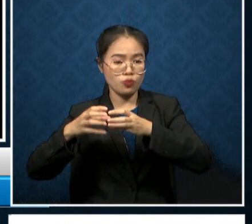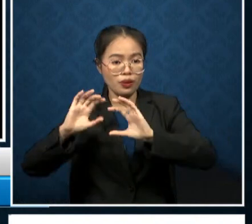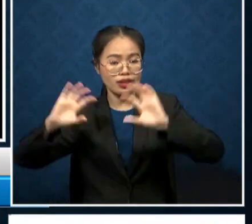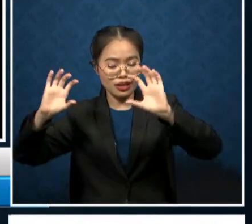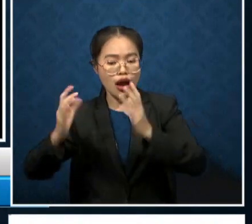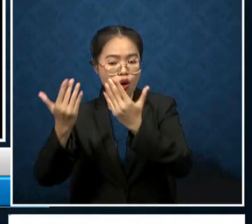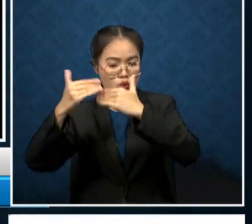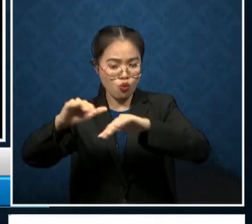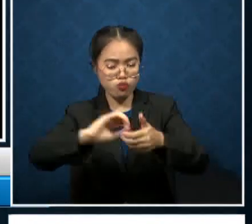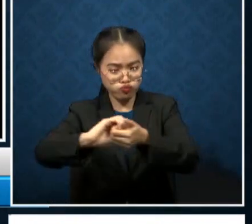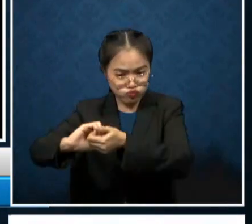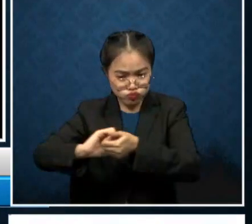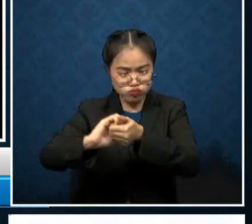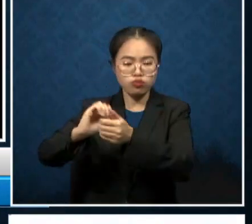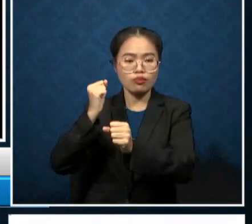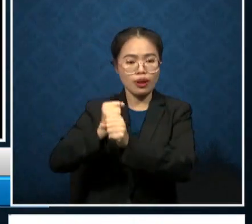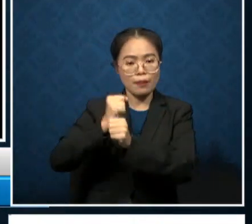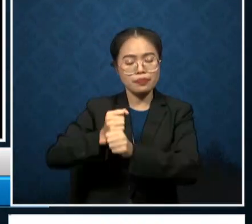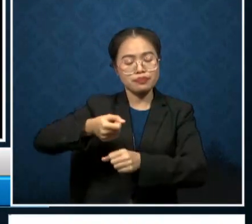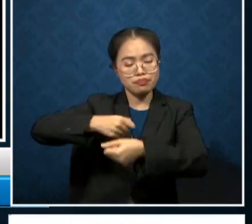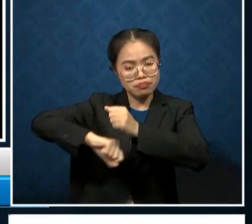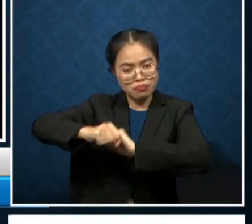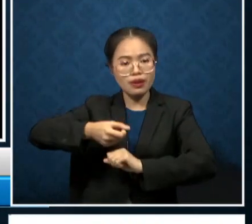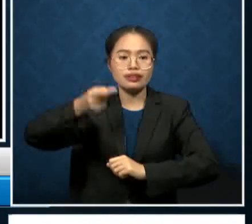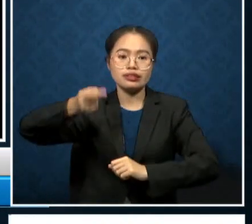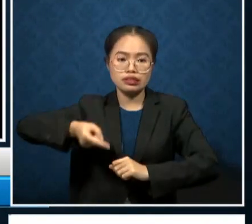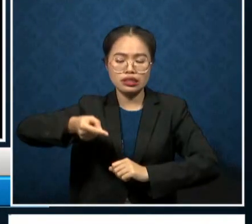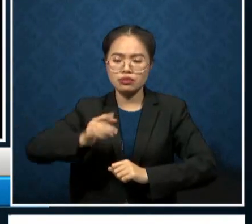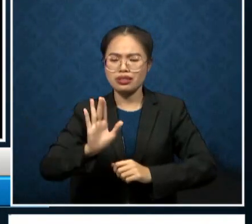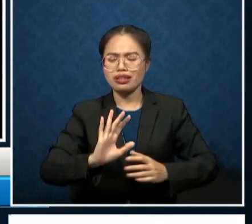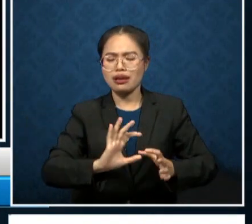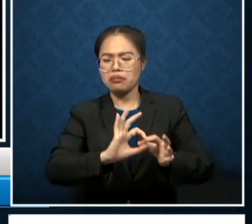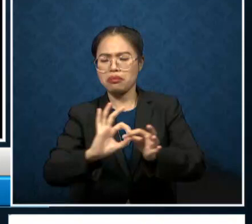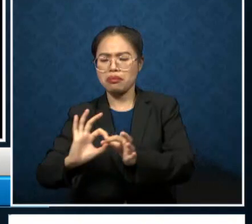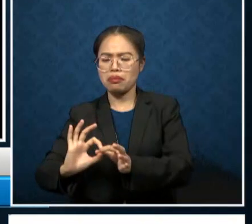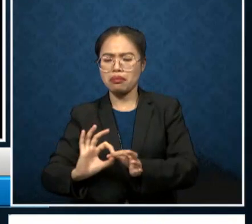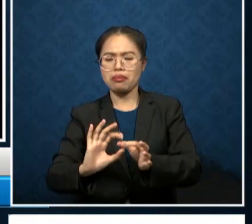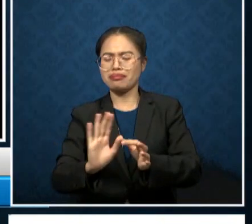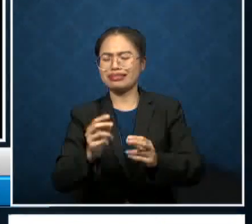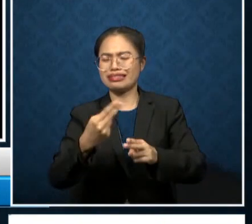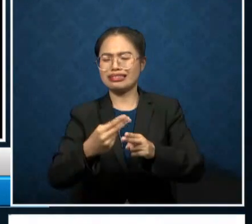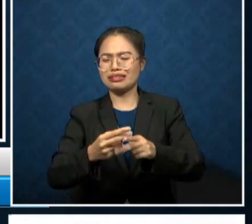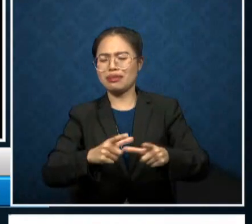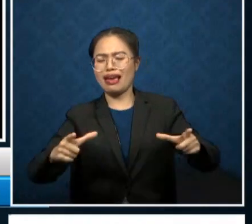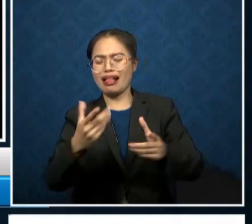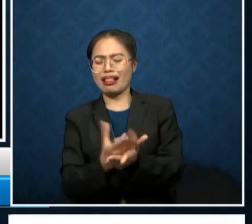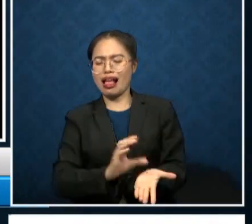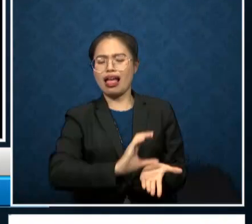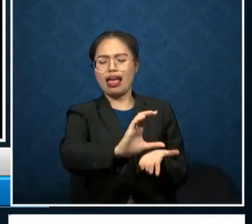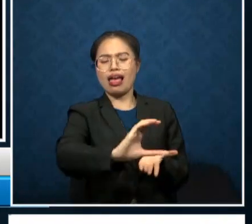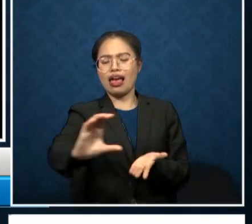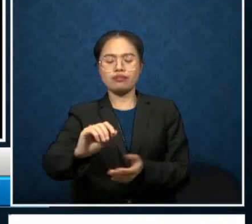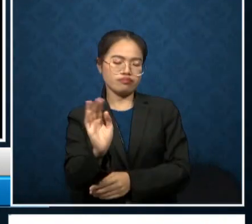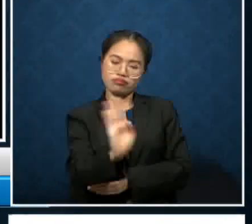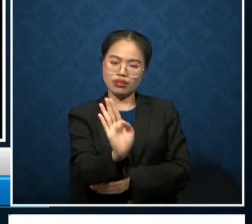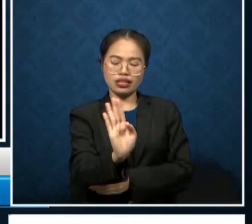บูรณาการอย่างแช้จริงมิใช่แค่เกาะเกี่ยวใช้ชื่อว่าแปลงใหญ่แล้วก็มีงบประมาณตามบทบาทหน้าที่เป็น